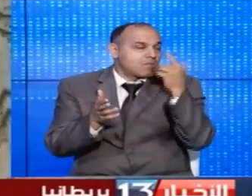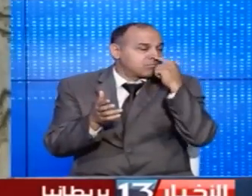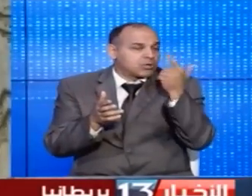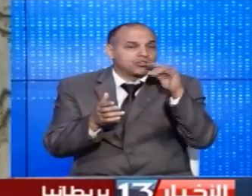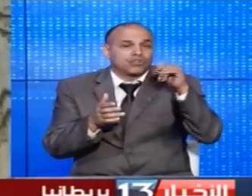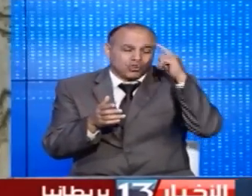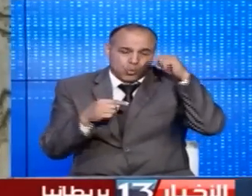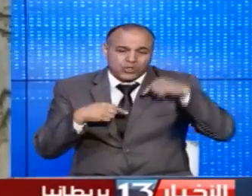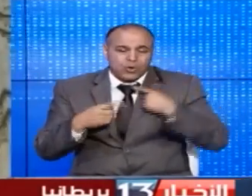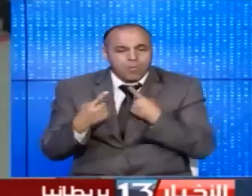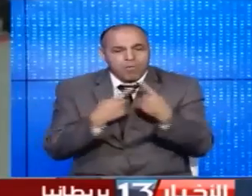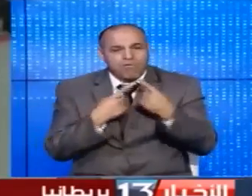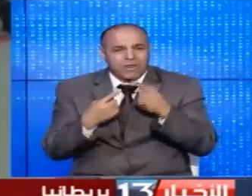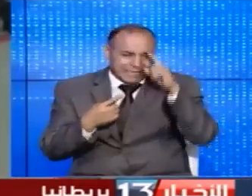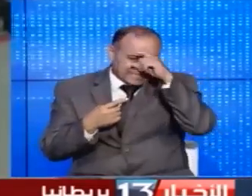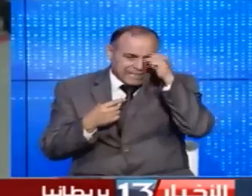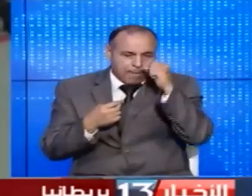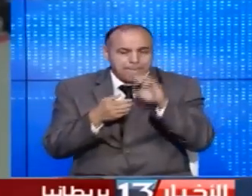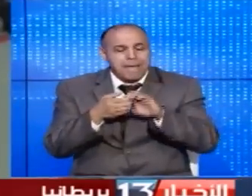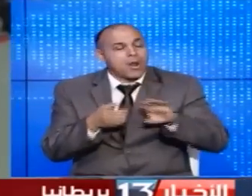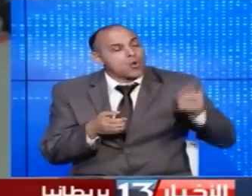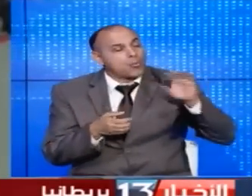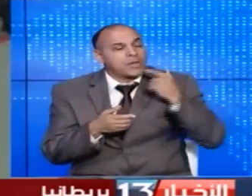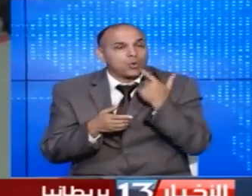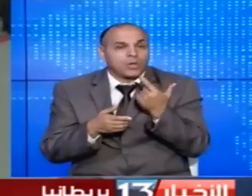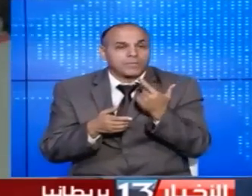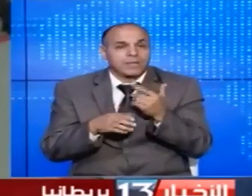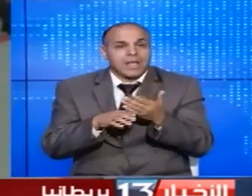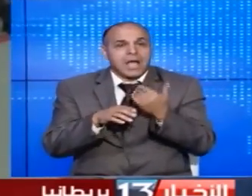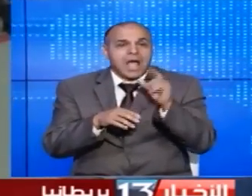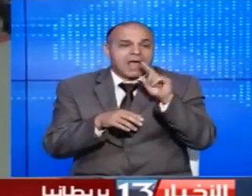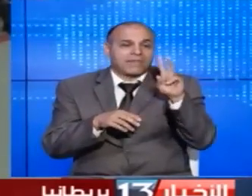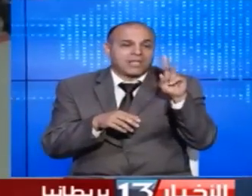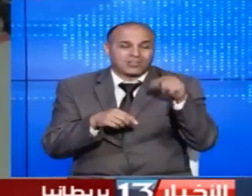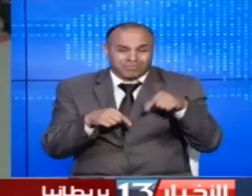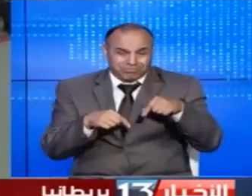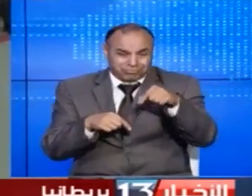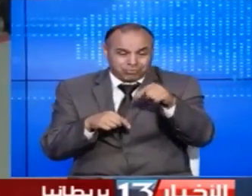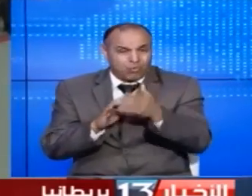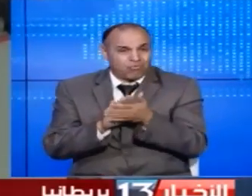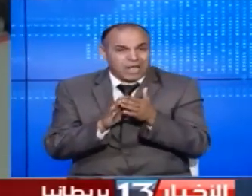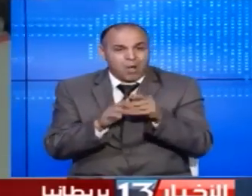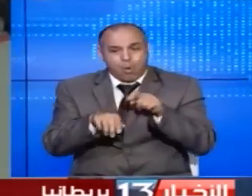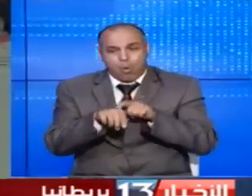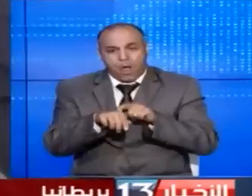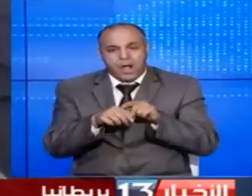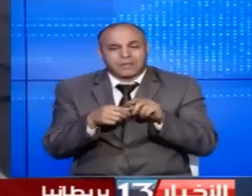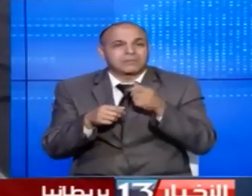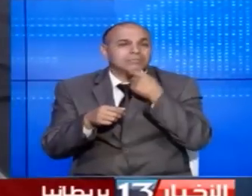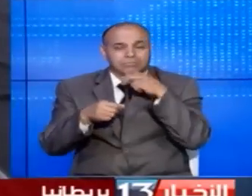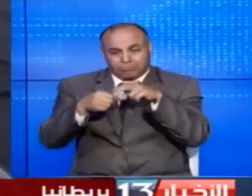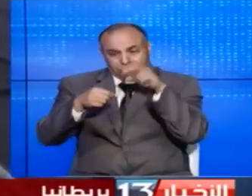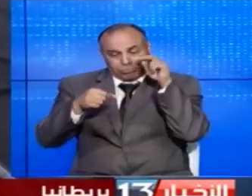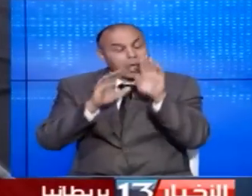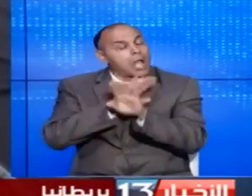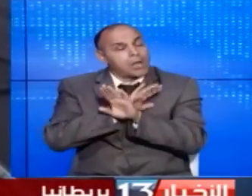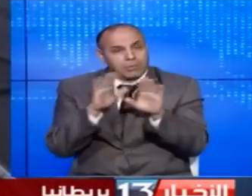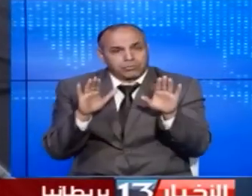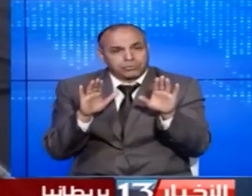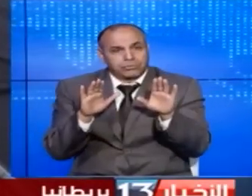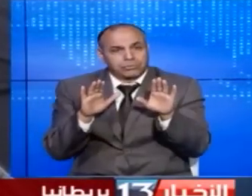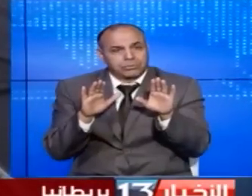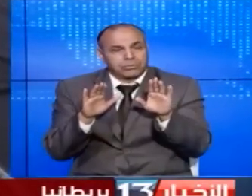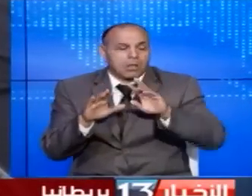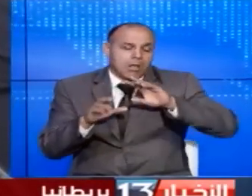جونسون بعد مفاوضات شاقة مع الأوروبيين وقبل 12 يوما فقط من موعد خروج المملكة المتحدة من